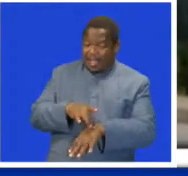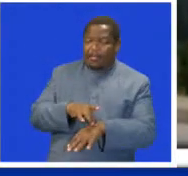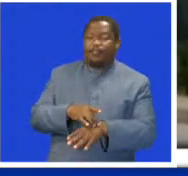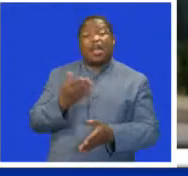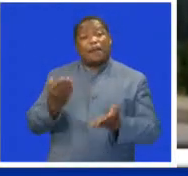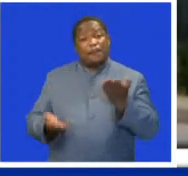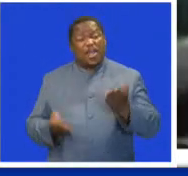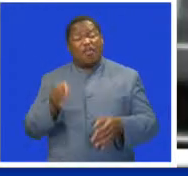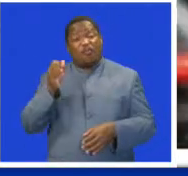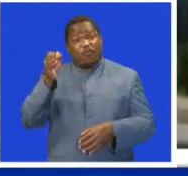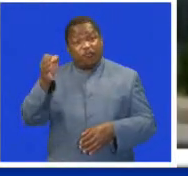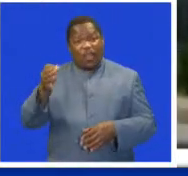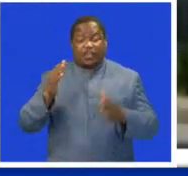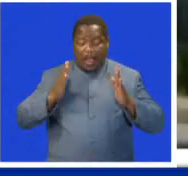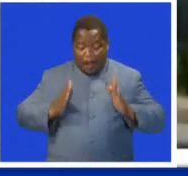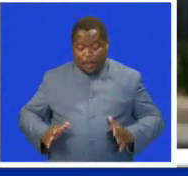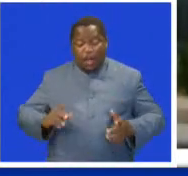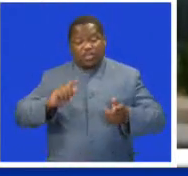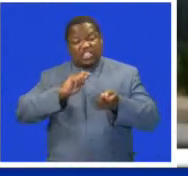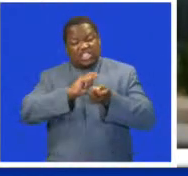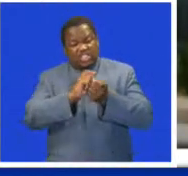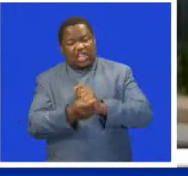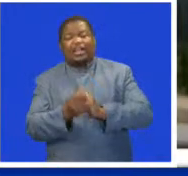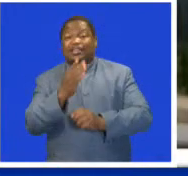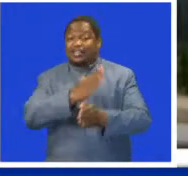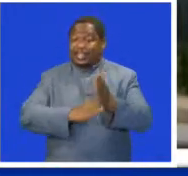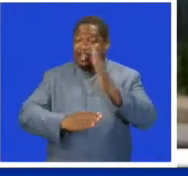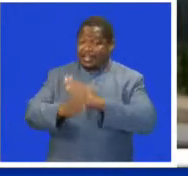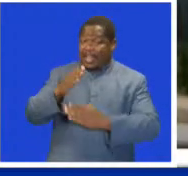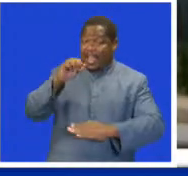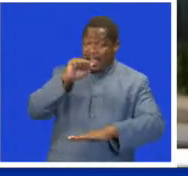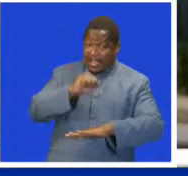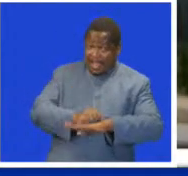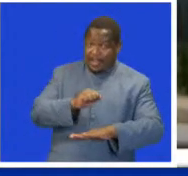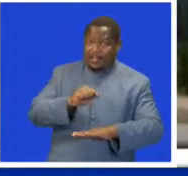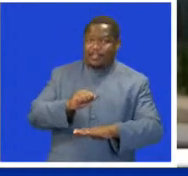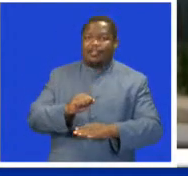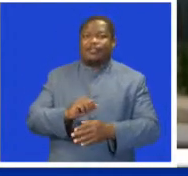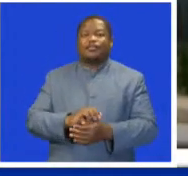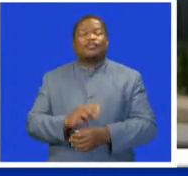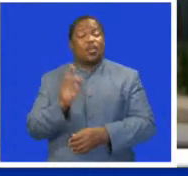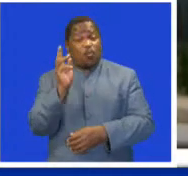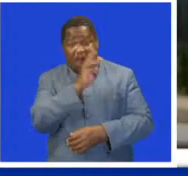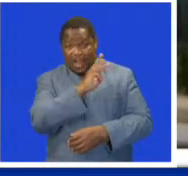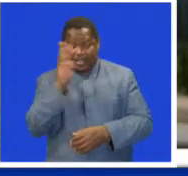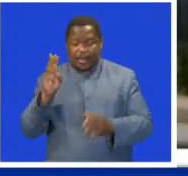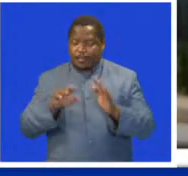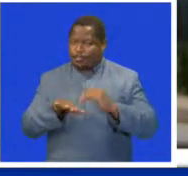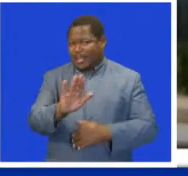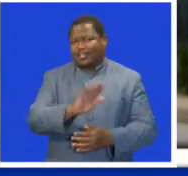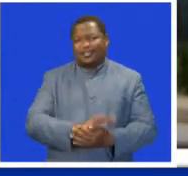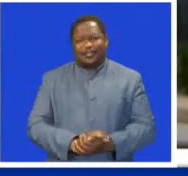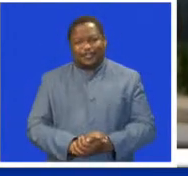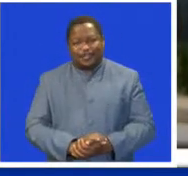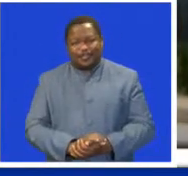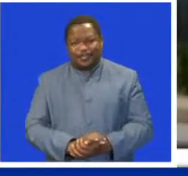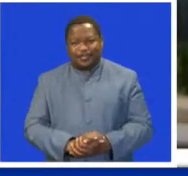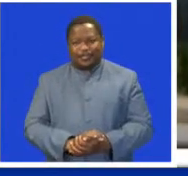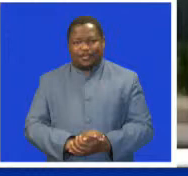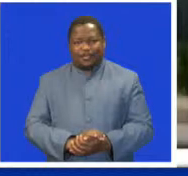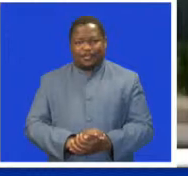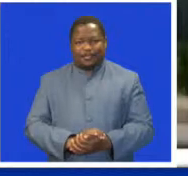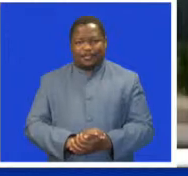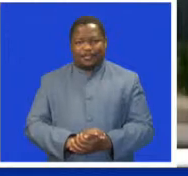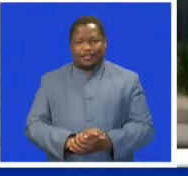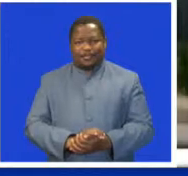nyalo ulimata lomtimba wakho nyalo yabonakala 5 years later sincesebe sesikohliwe nange covid so that's